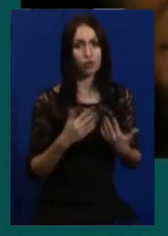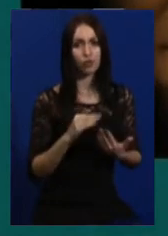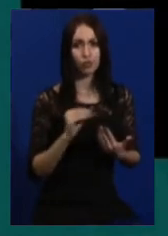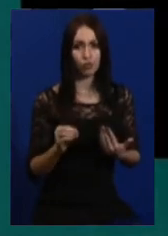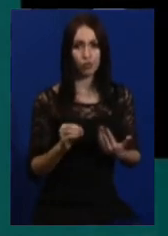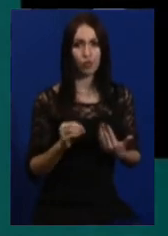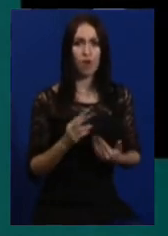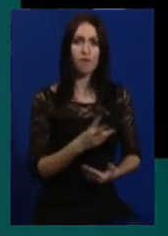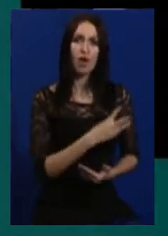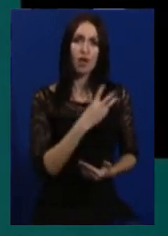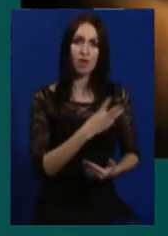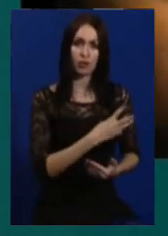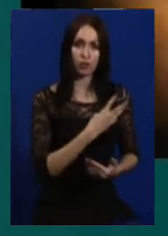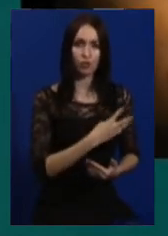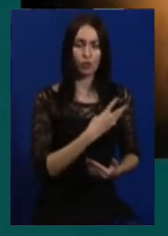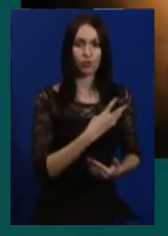волонтеры